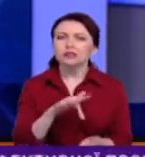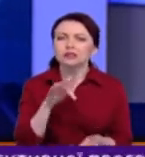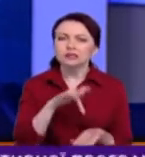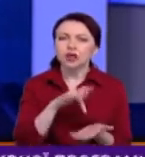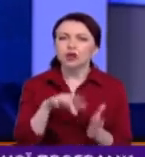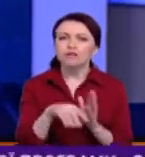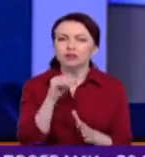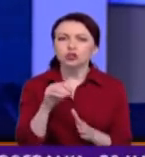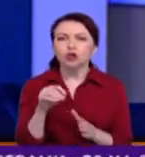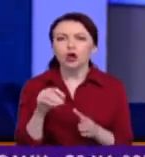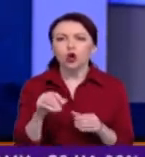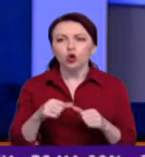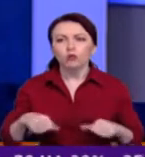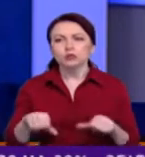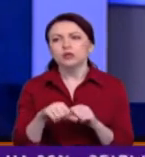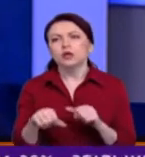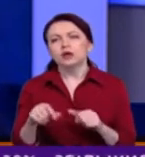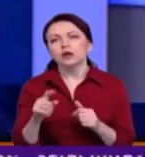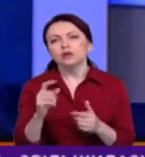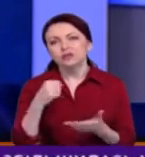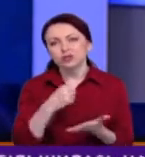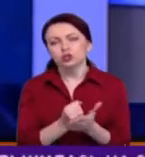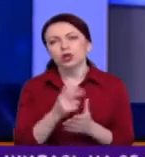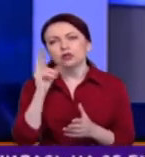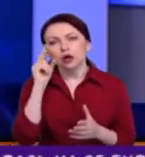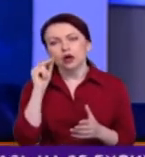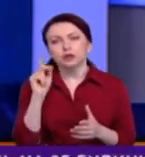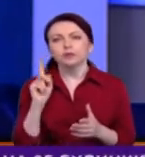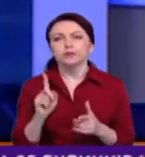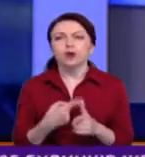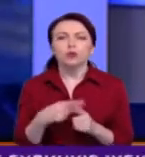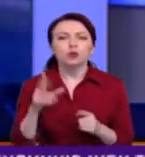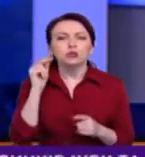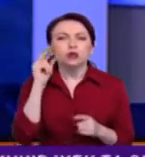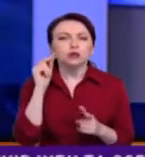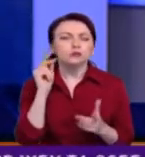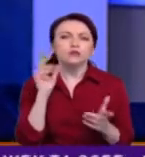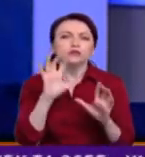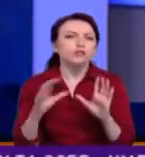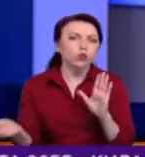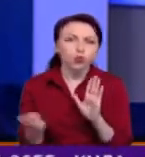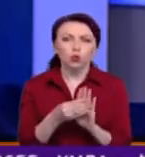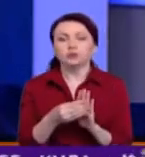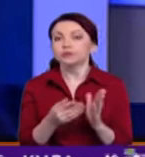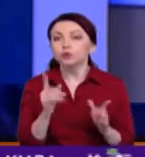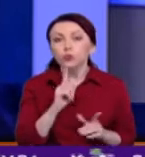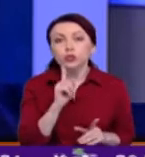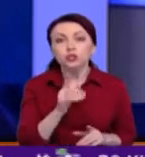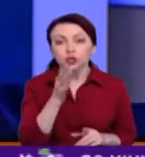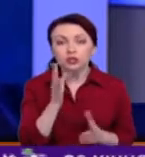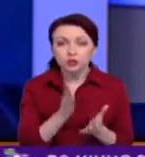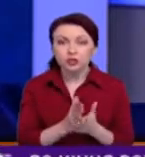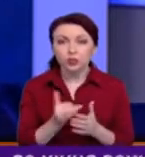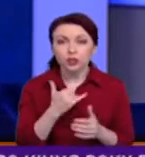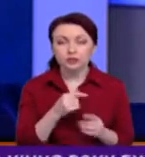визначає дату, або ця дата буде визначена апріорі вже в законі, але допоки часу у нас є регламент,